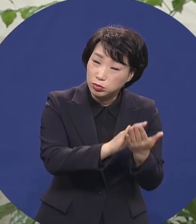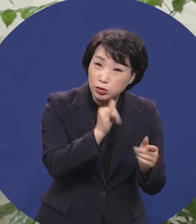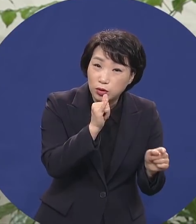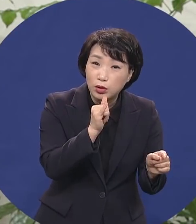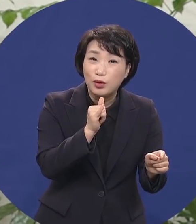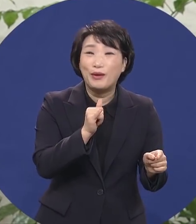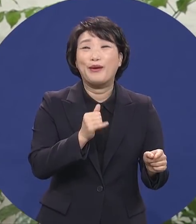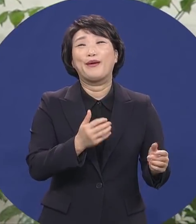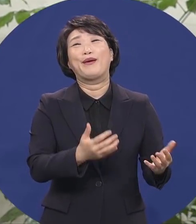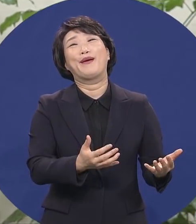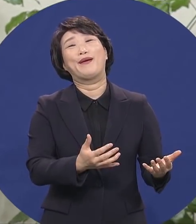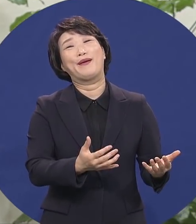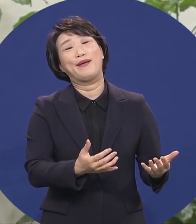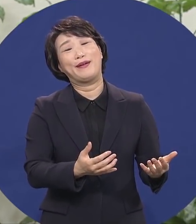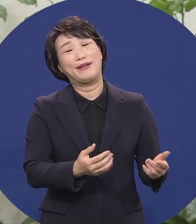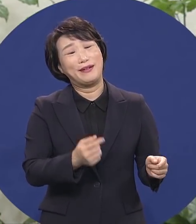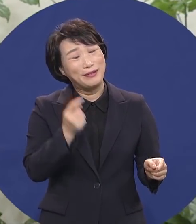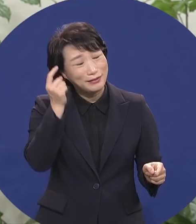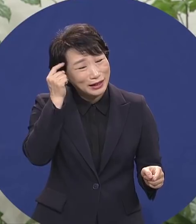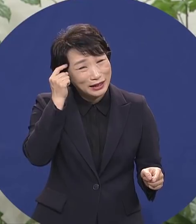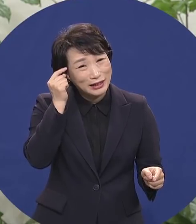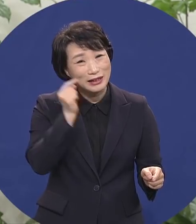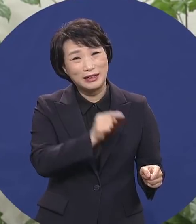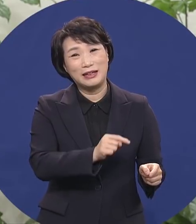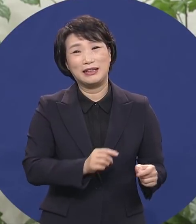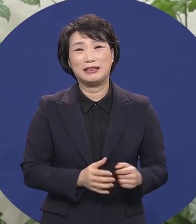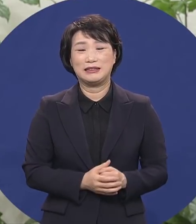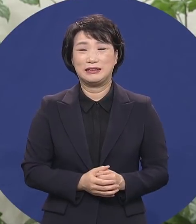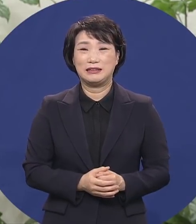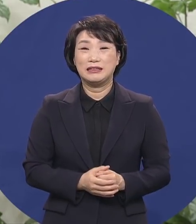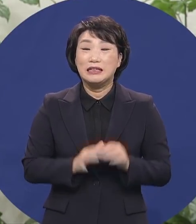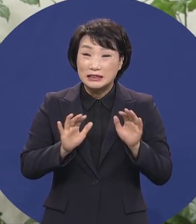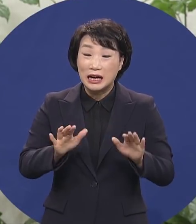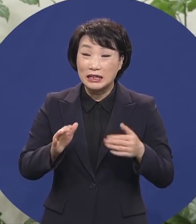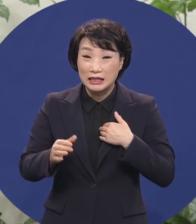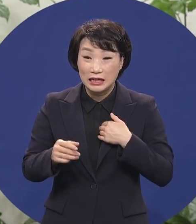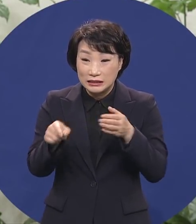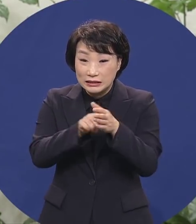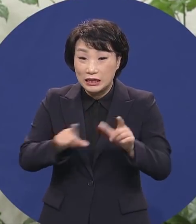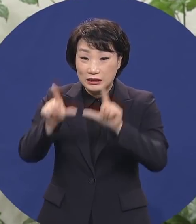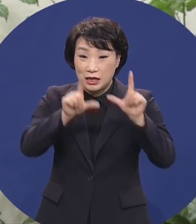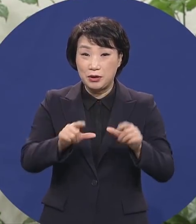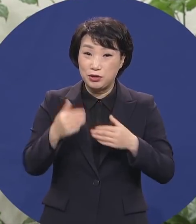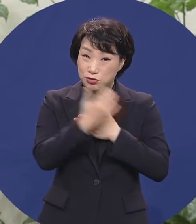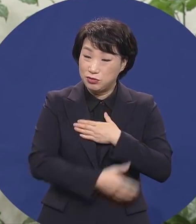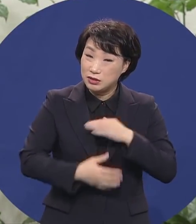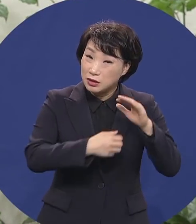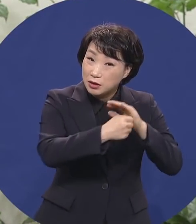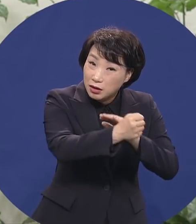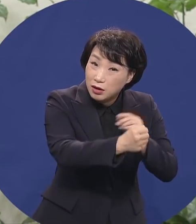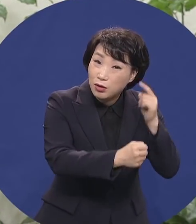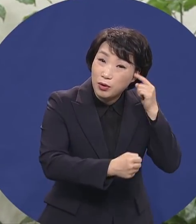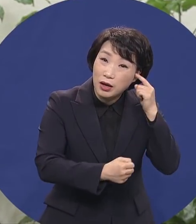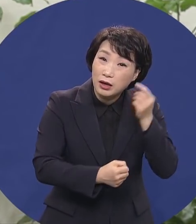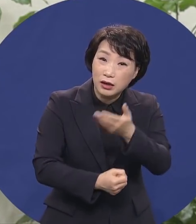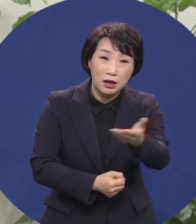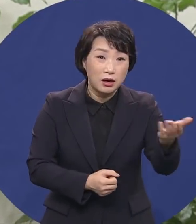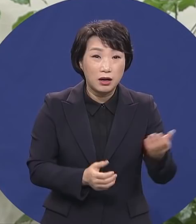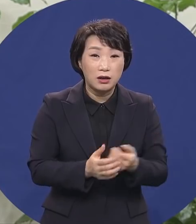육으로 빼앗기는 목적이 뭐냐? 왜 당신의 신앙생활을 육신이 뺏어가냐고 말이요.